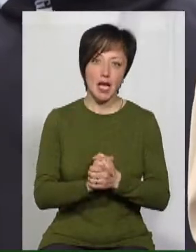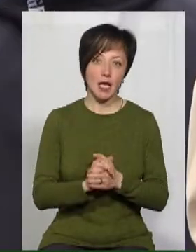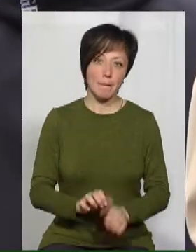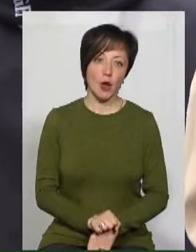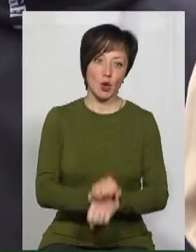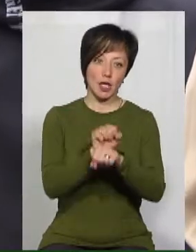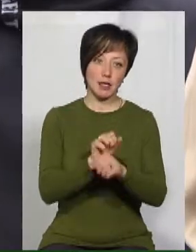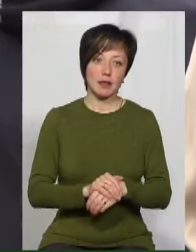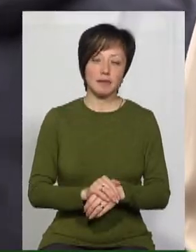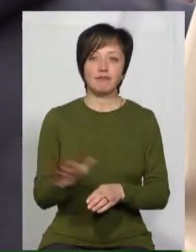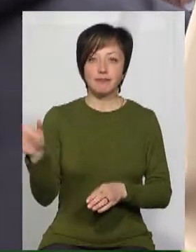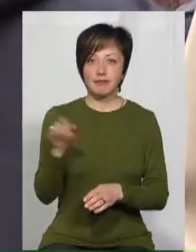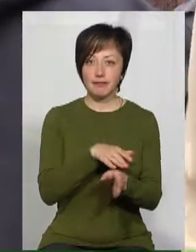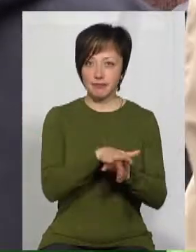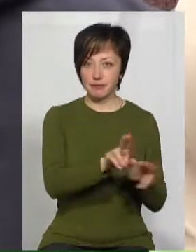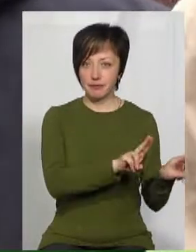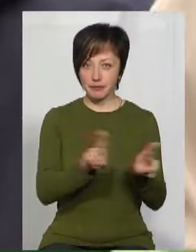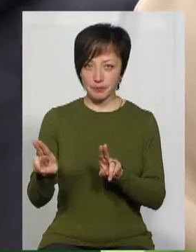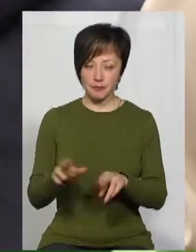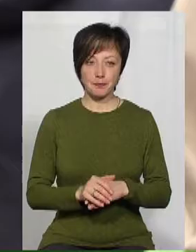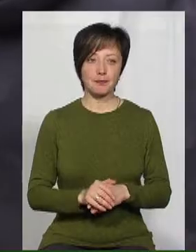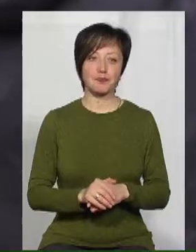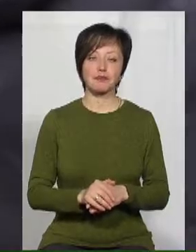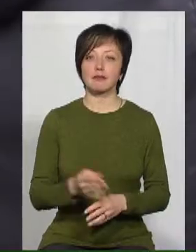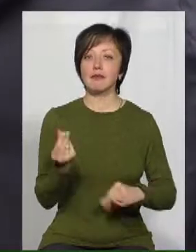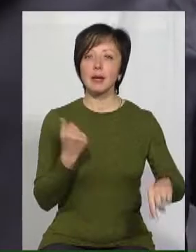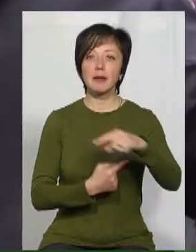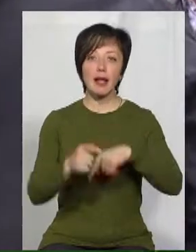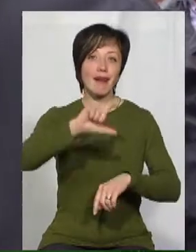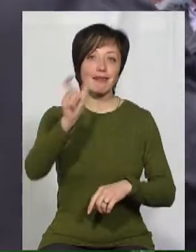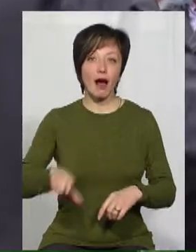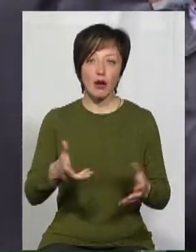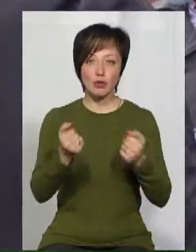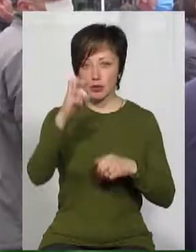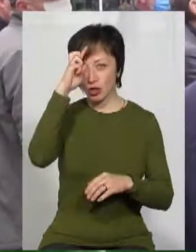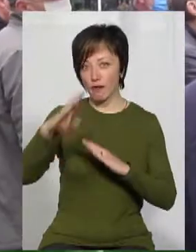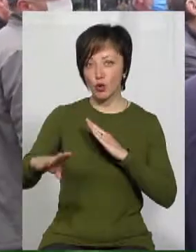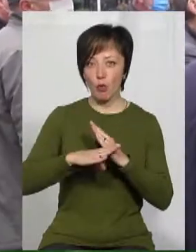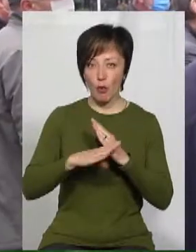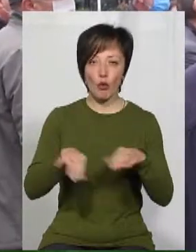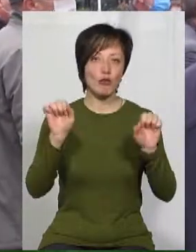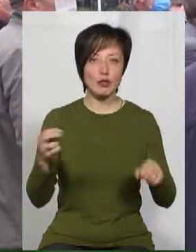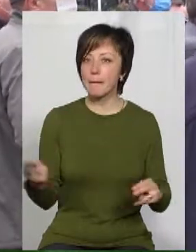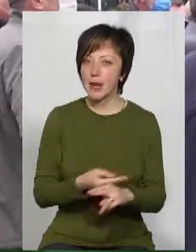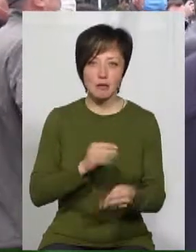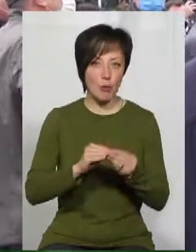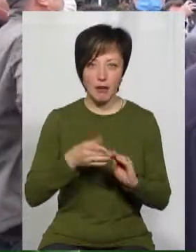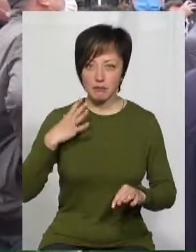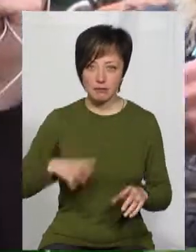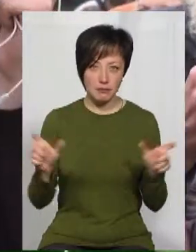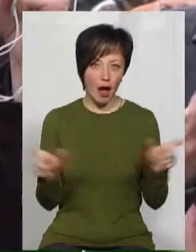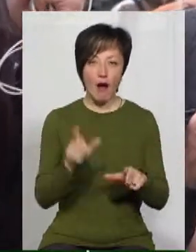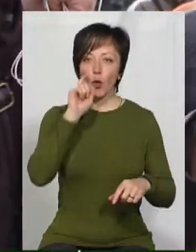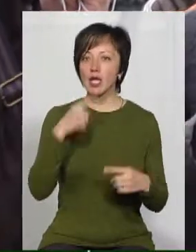Давайте дотримуємося правил. За словами Олександра Артушняка, підприємці Італії отримують від держави допомогу і можуть без проблем витримати карантин. В